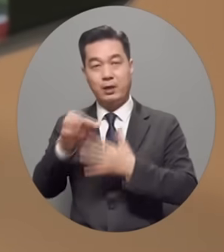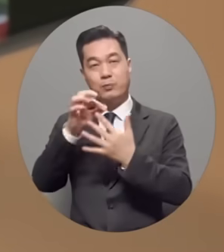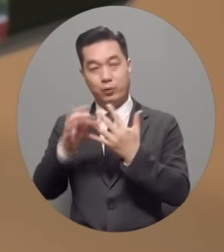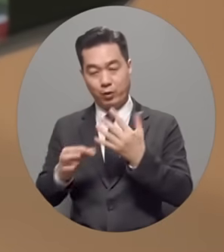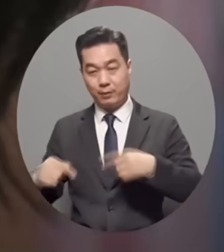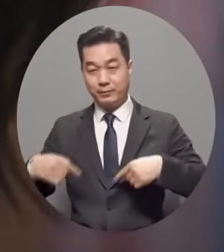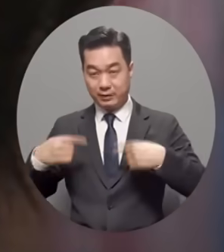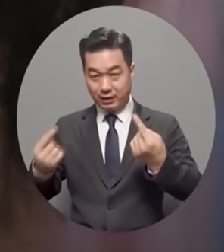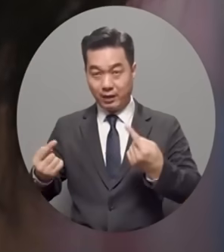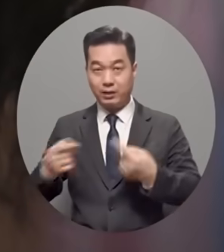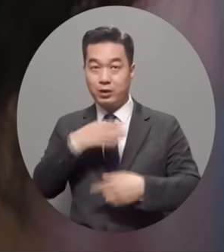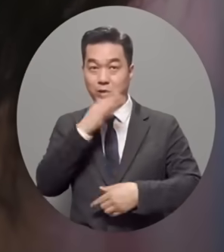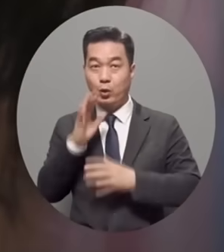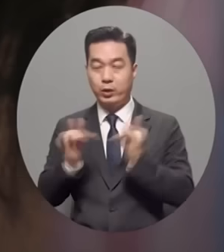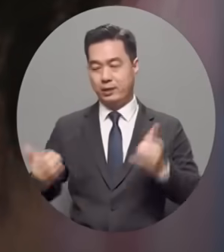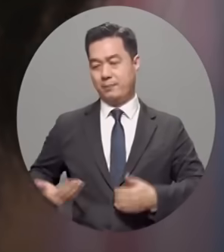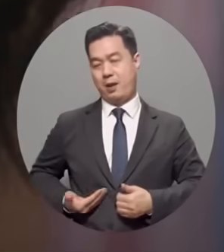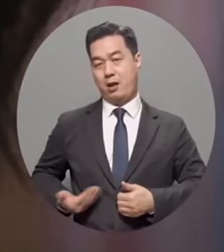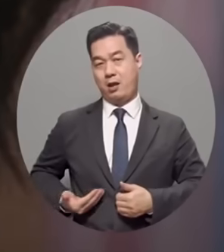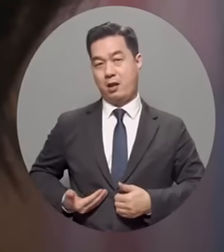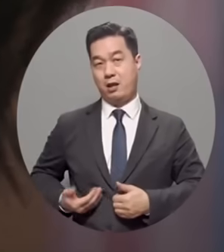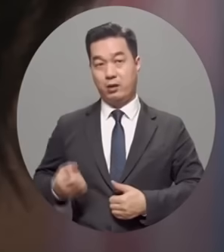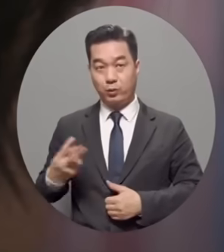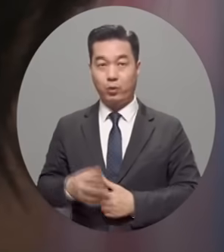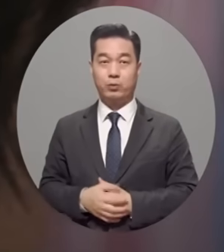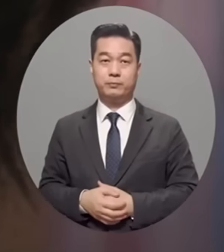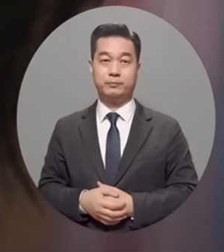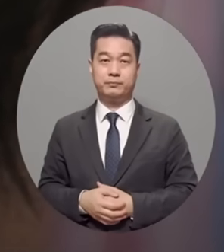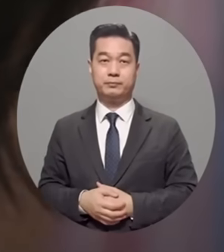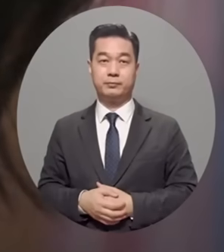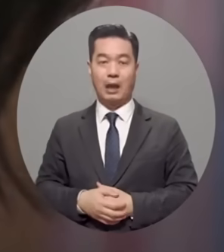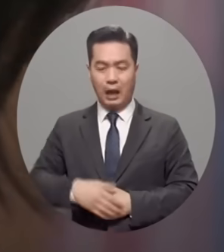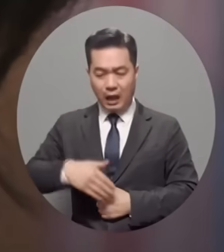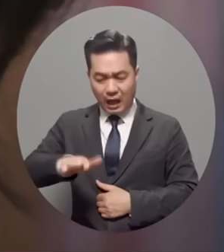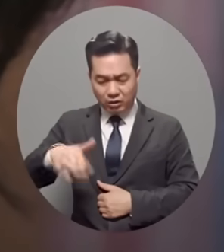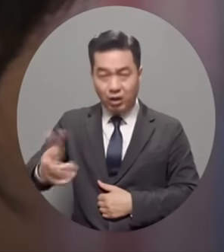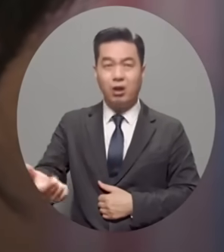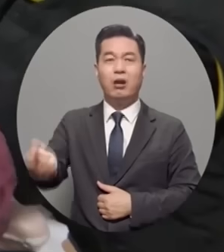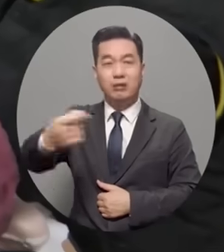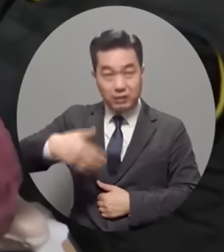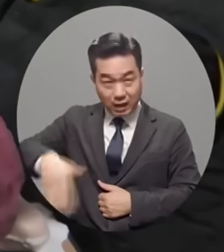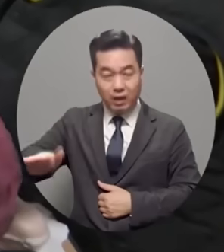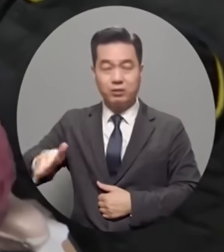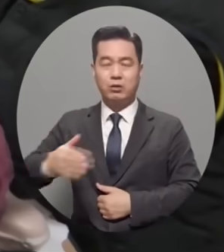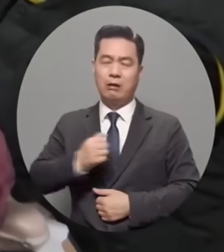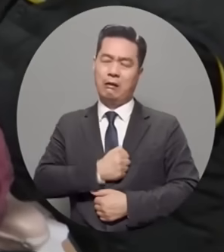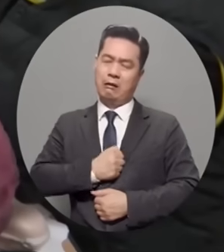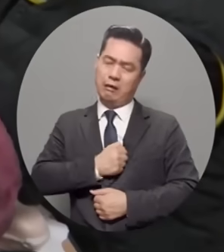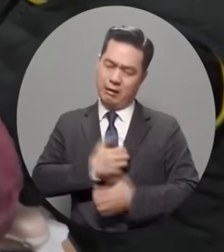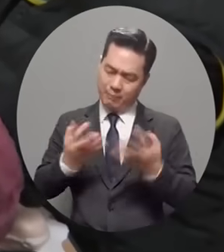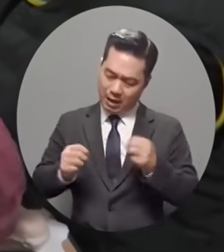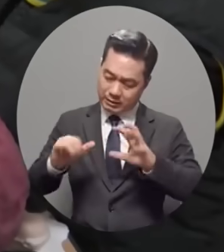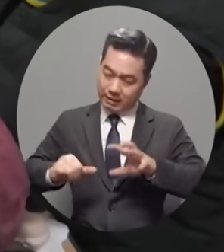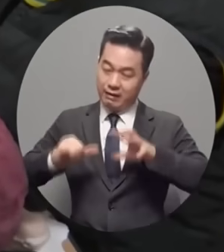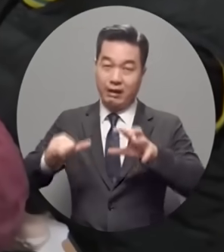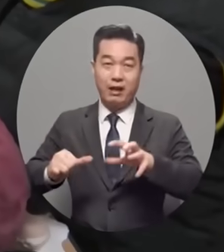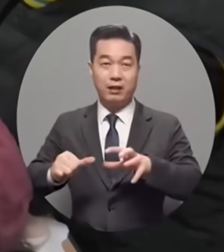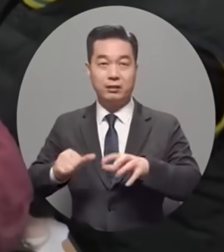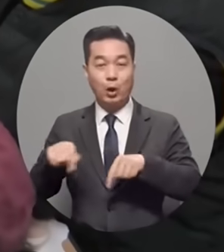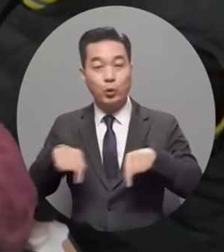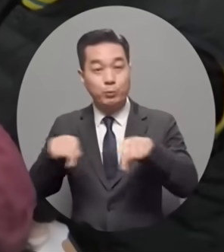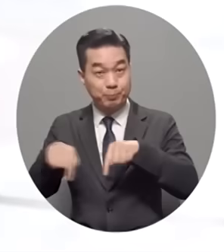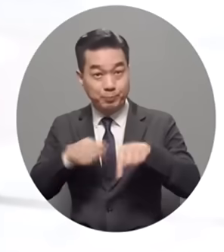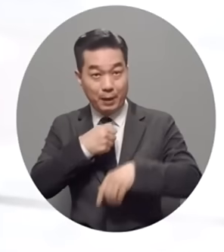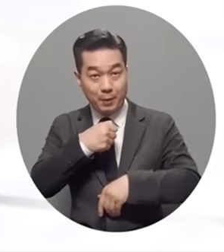모델부터. 가서 얼른 가서 한마디 방향제 만드는 일까지